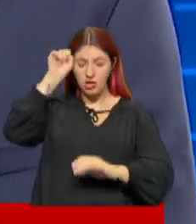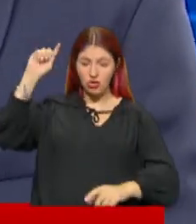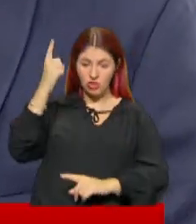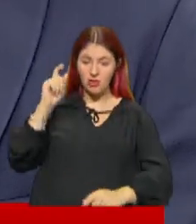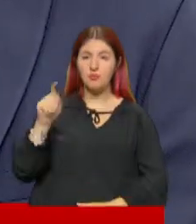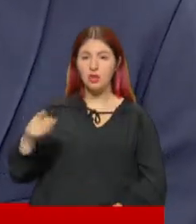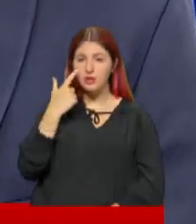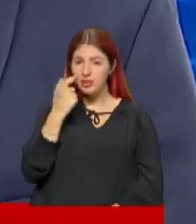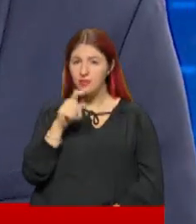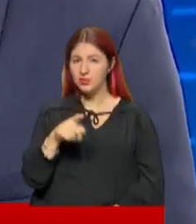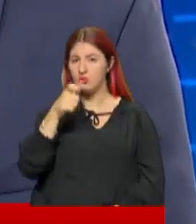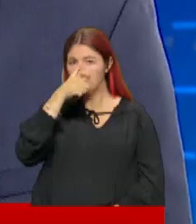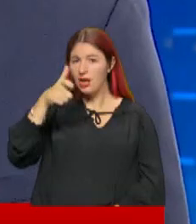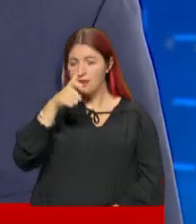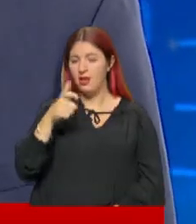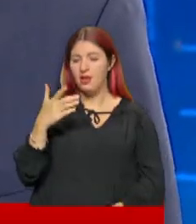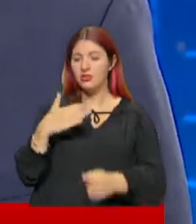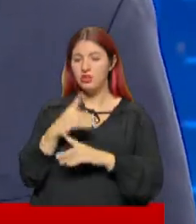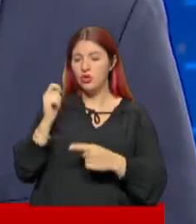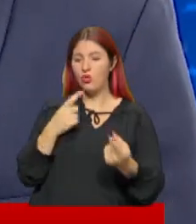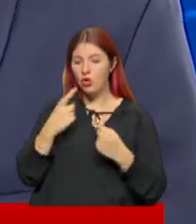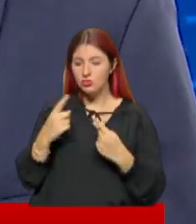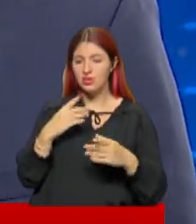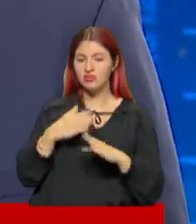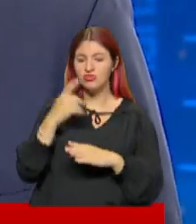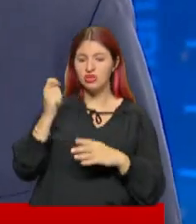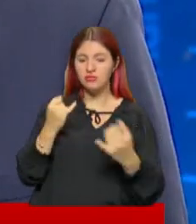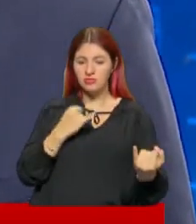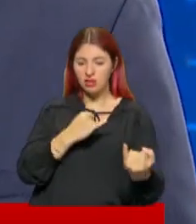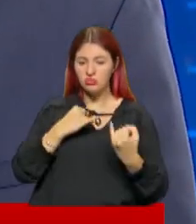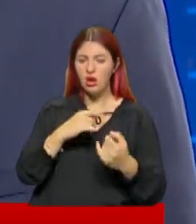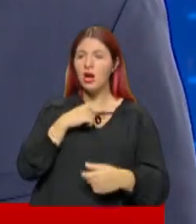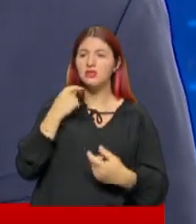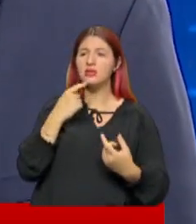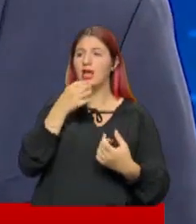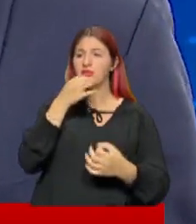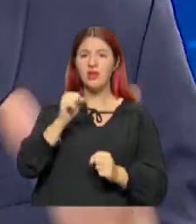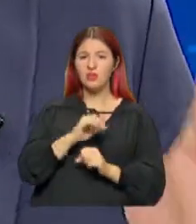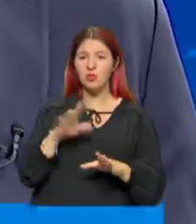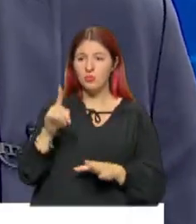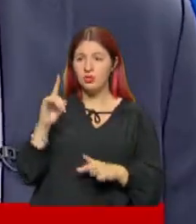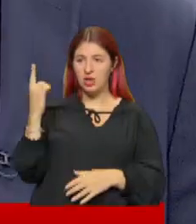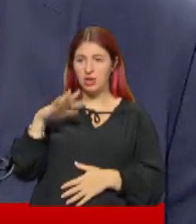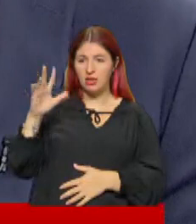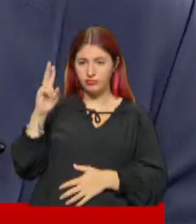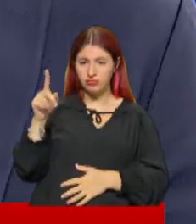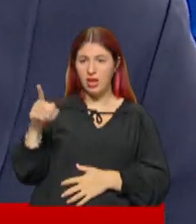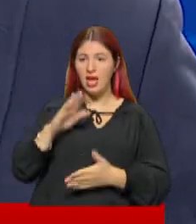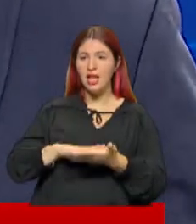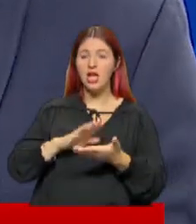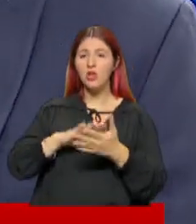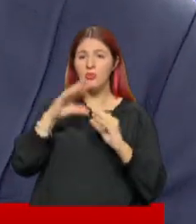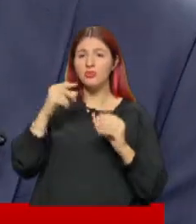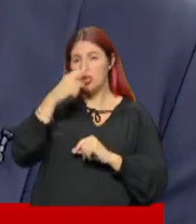yönetimi. Dikkat edin, yani Türkiye'de gerçeklerin konuşulması, gerçeklerin tartışılmasına asla izin verilmiyor bu iktidar tarafından. Ellerindeki